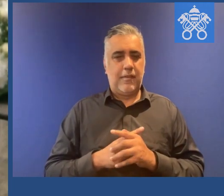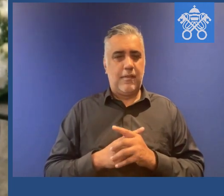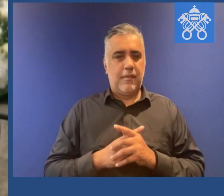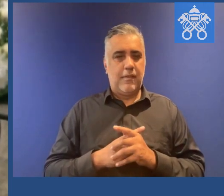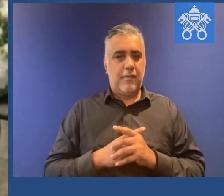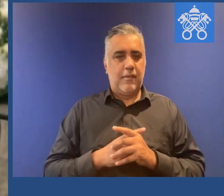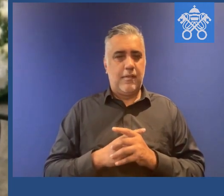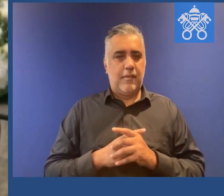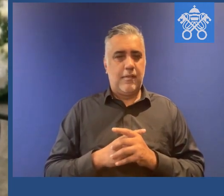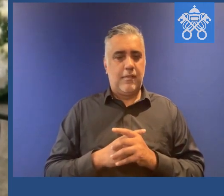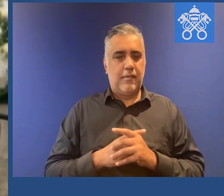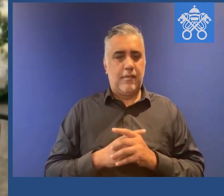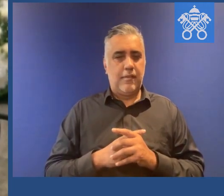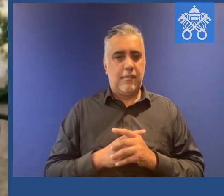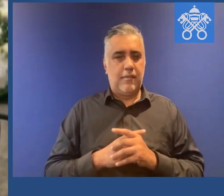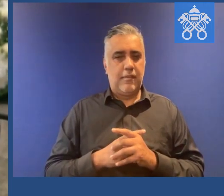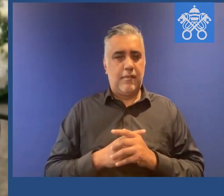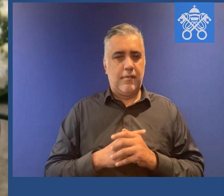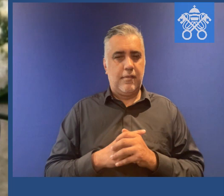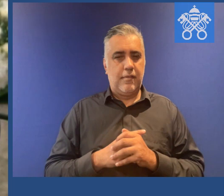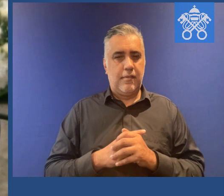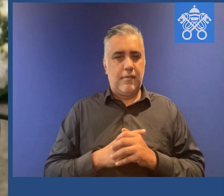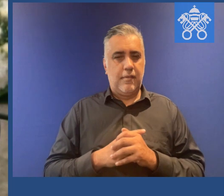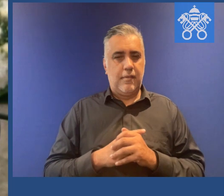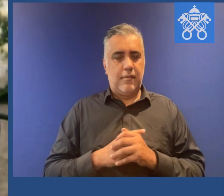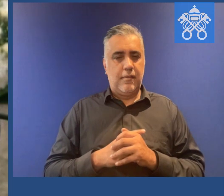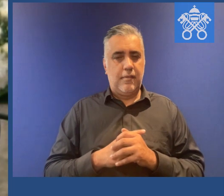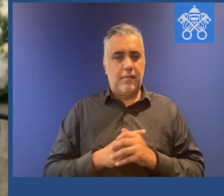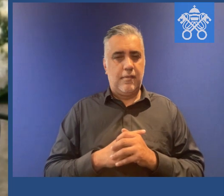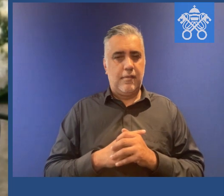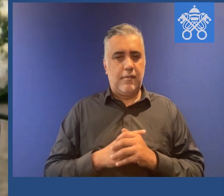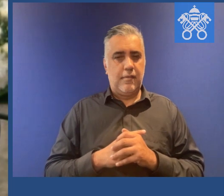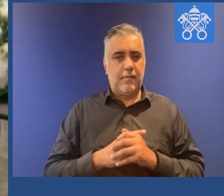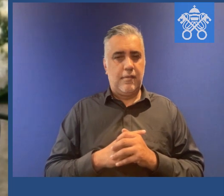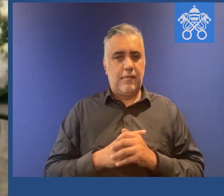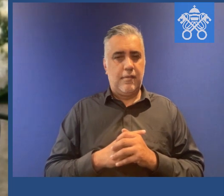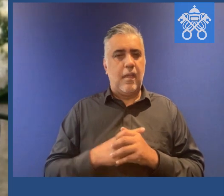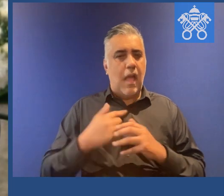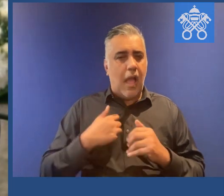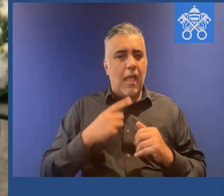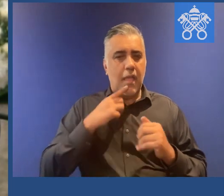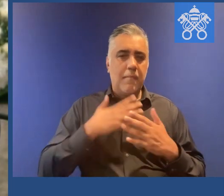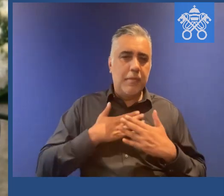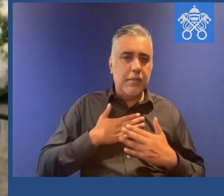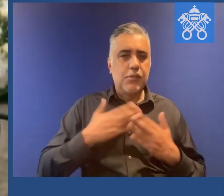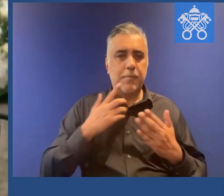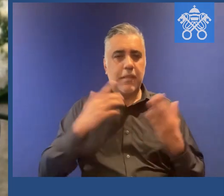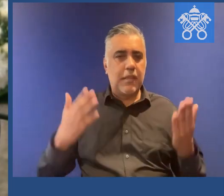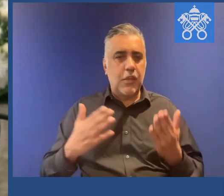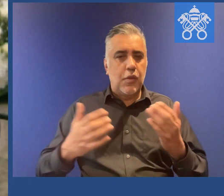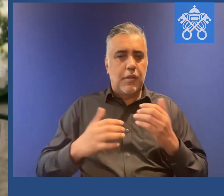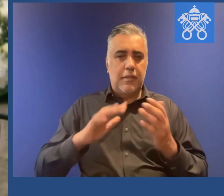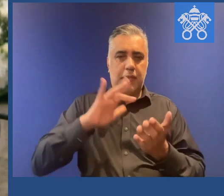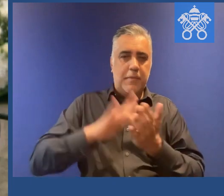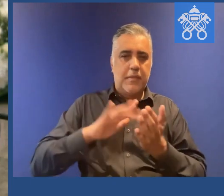Sono lieto di trovarmi in mezzo a voi in questa comunità cristiana che ben manifesta il suo volto